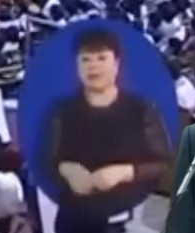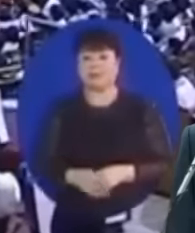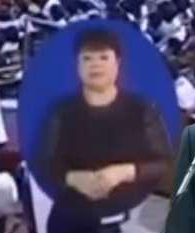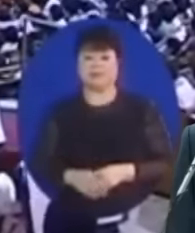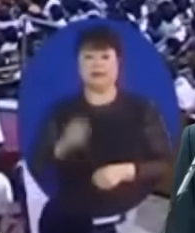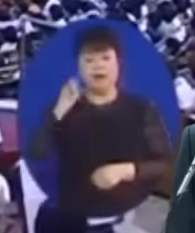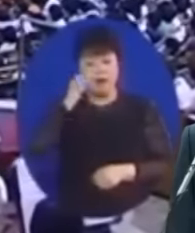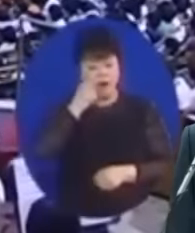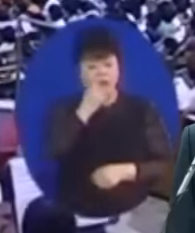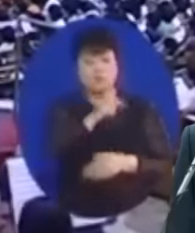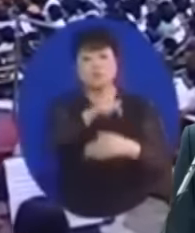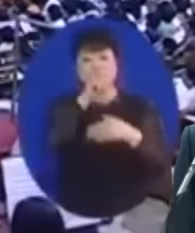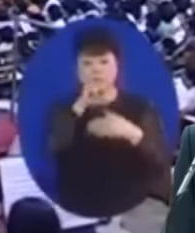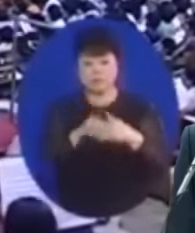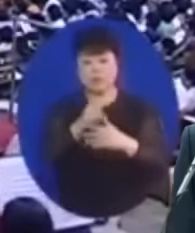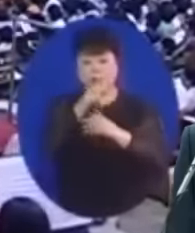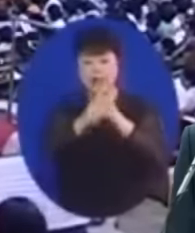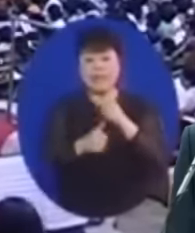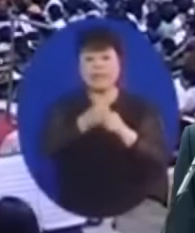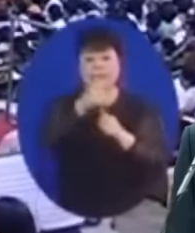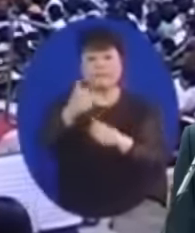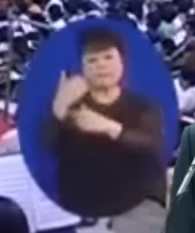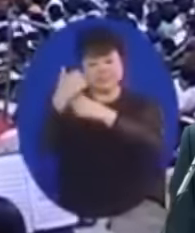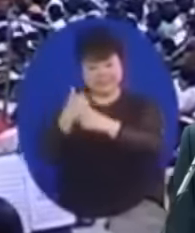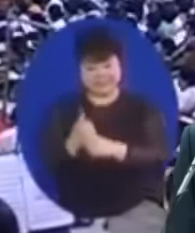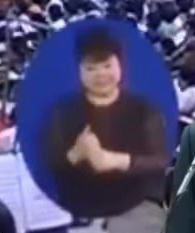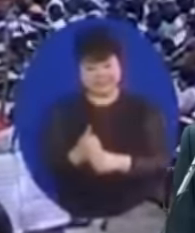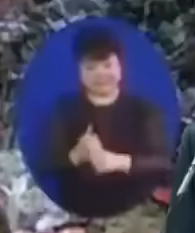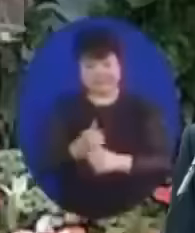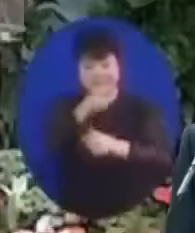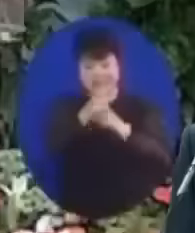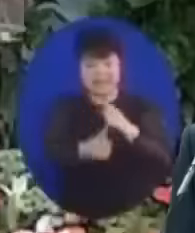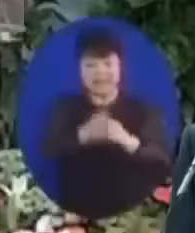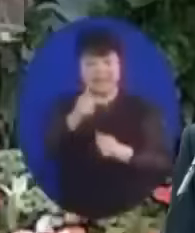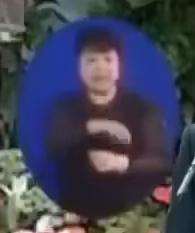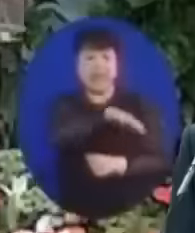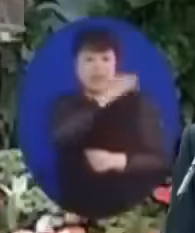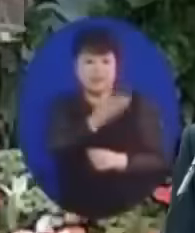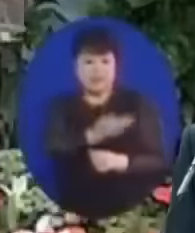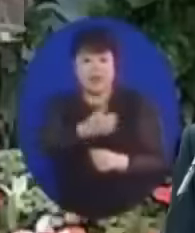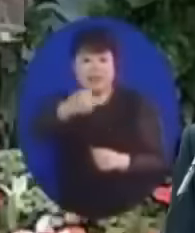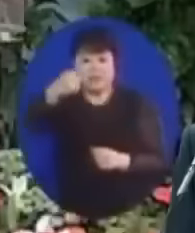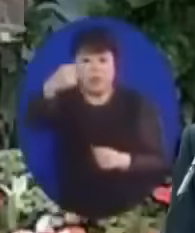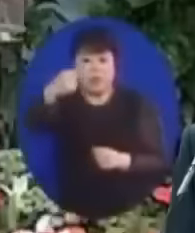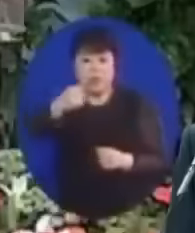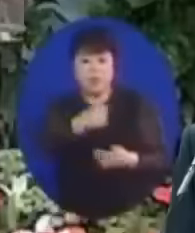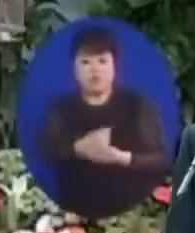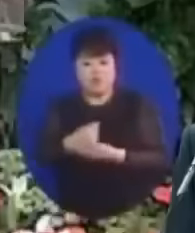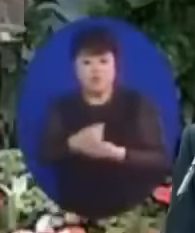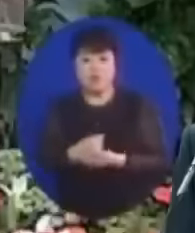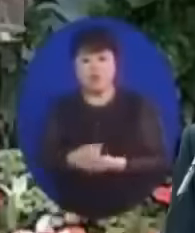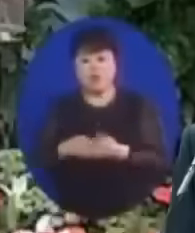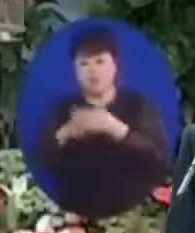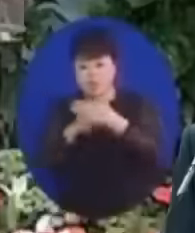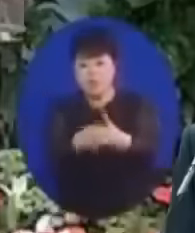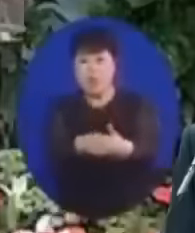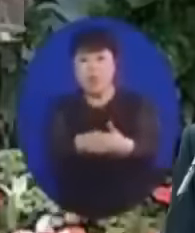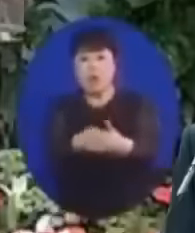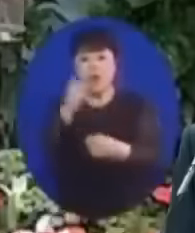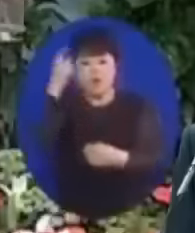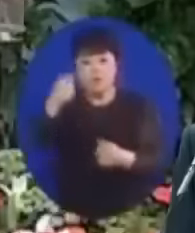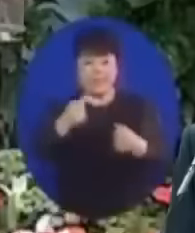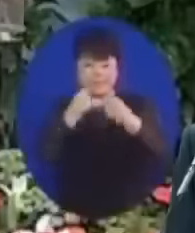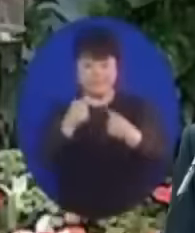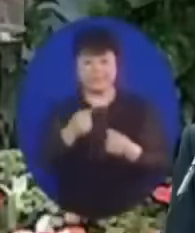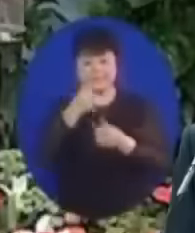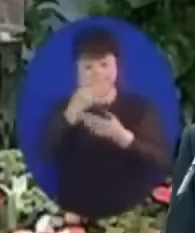같은 어려움 속에 하나님을 의지하고 하나님의 능력으로 운명을 극복하는 위대한